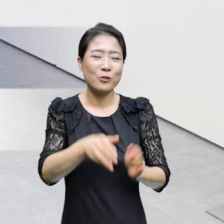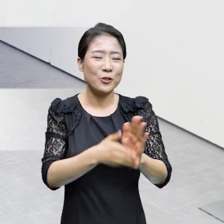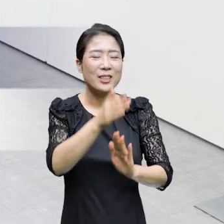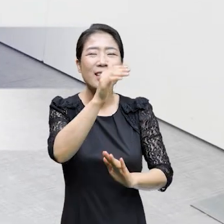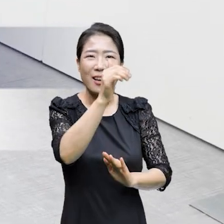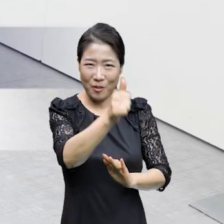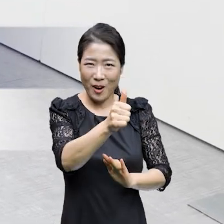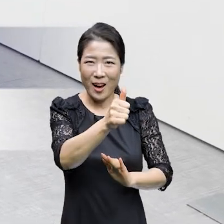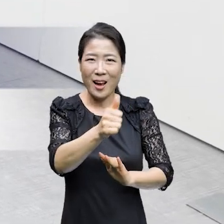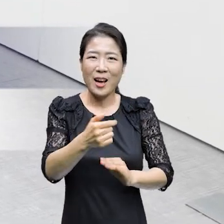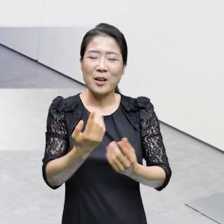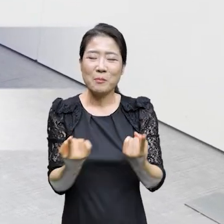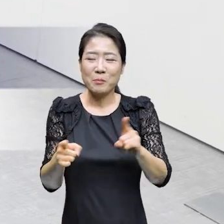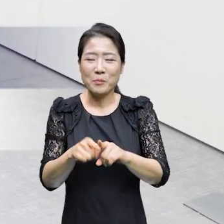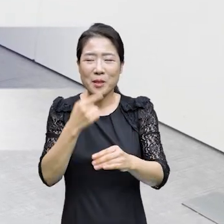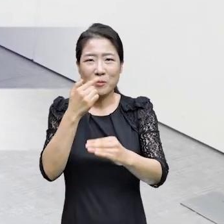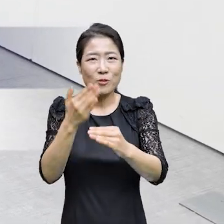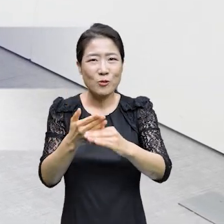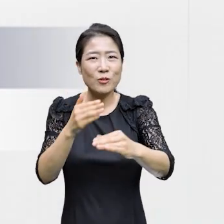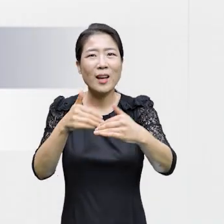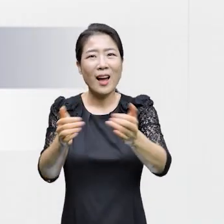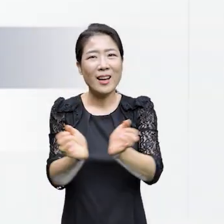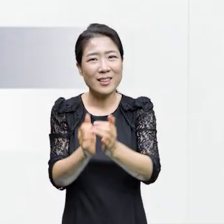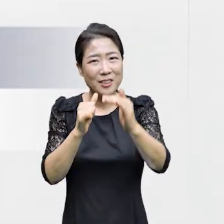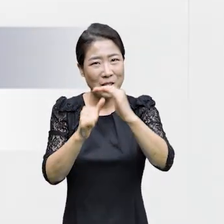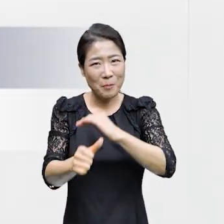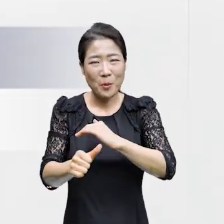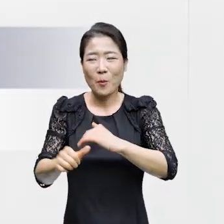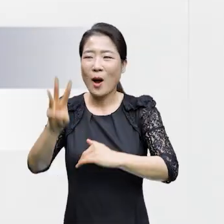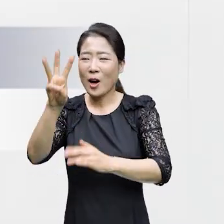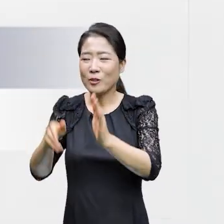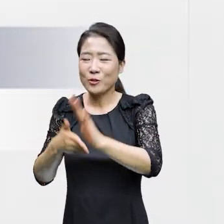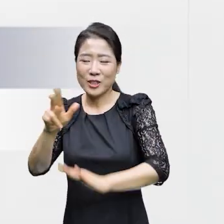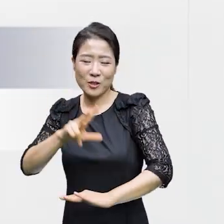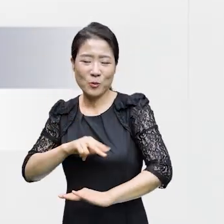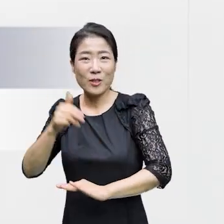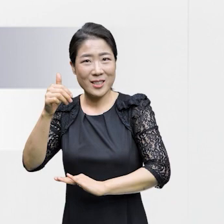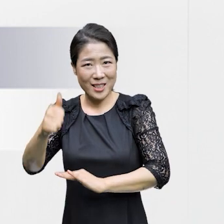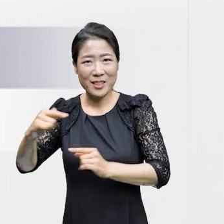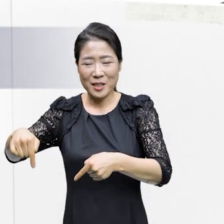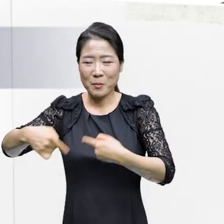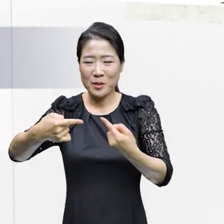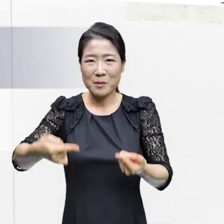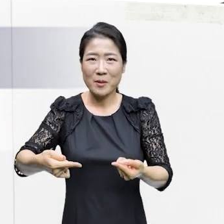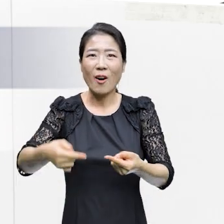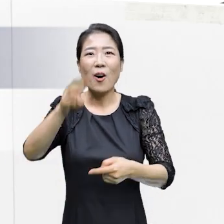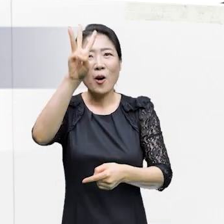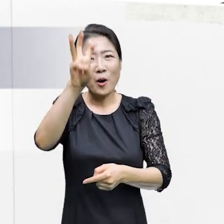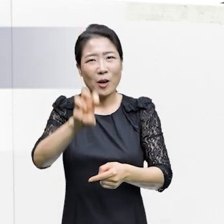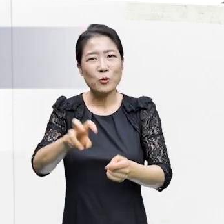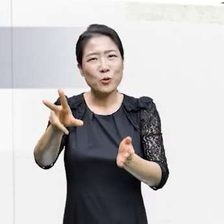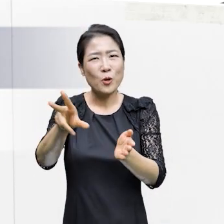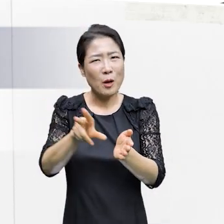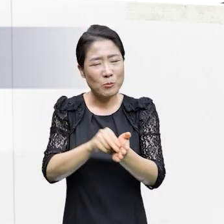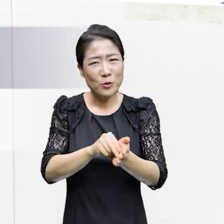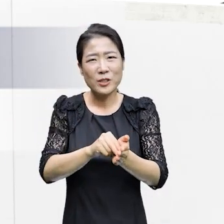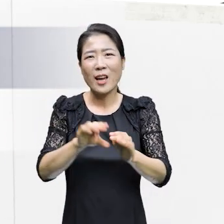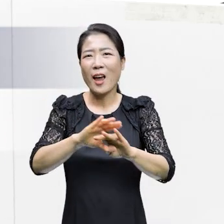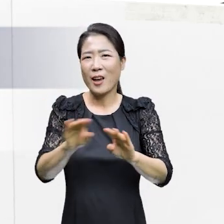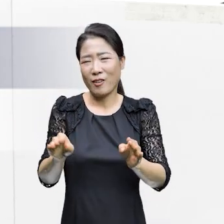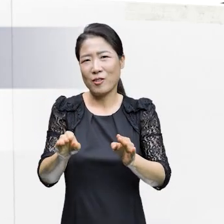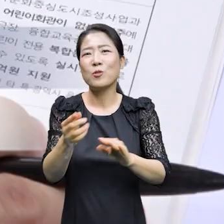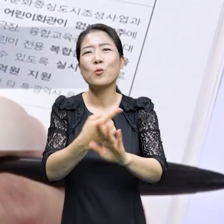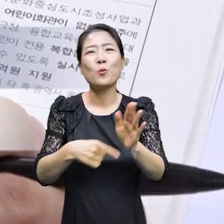회의는 강기정 광주광역시장과 박광원 원내대표 이병훈 광주광역시당 위원장 등이 참석했으며